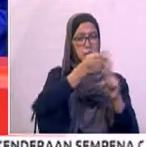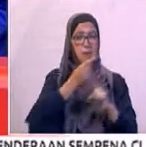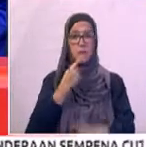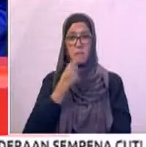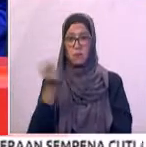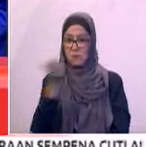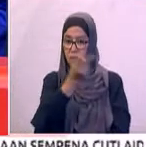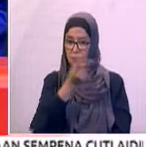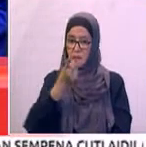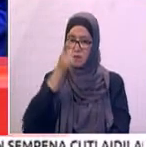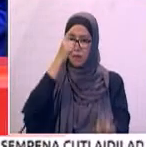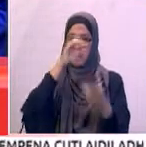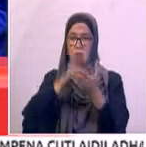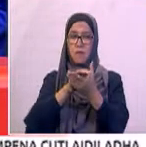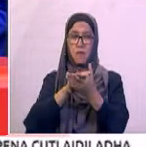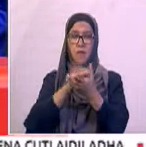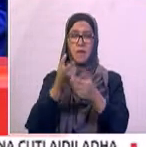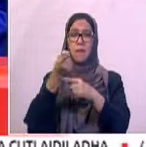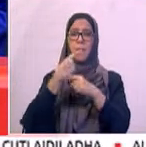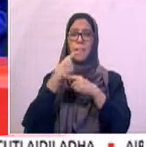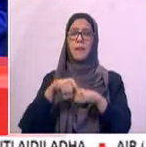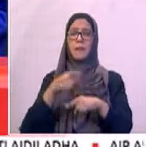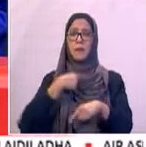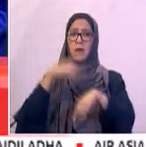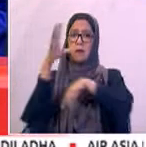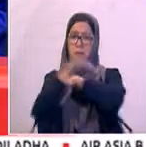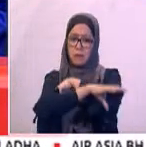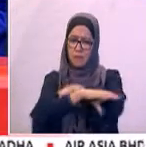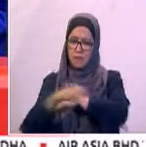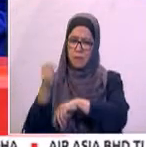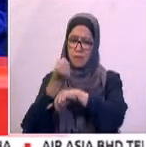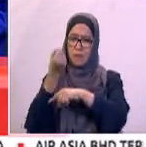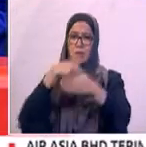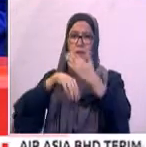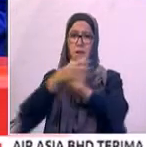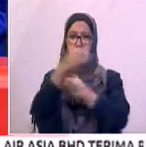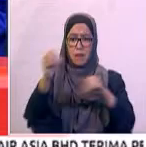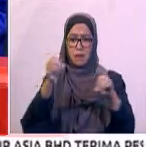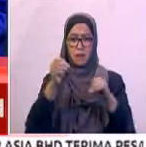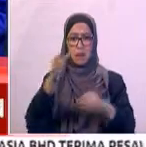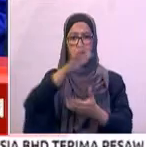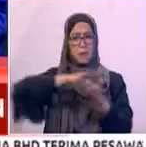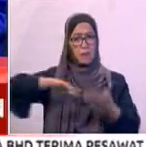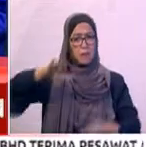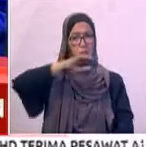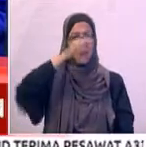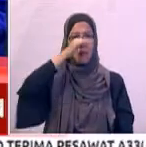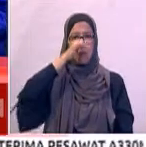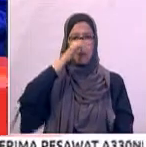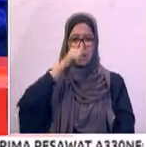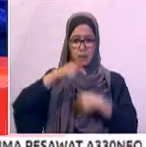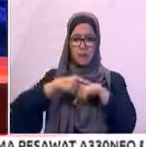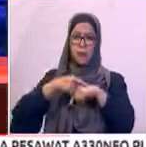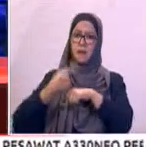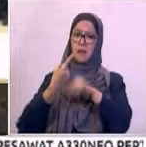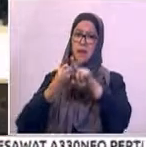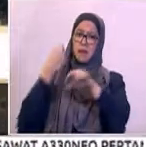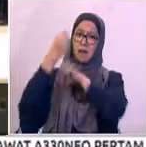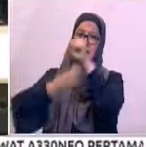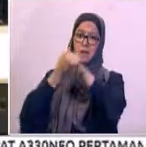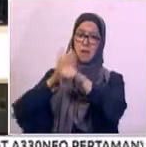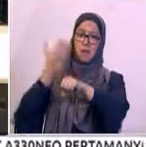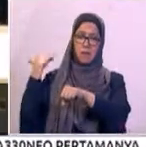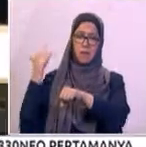dalam kegiatan pecah pejabat dan pecah peti keselamatan sekitar negeri itu sejak tahun lalu. Ketua Jabatan